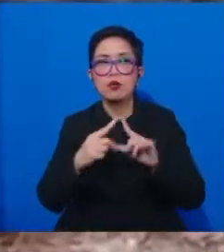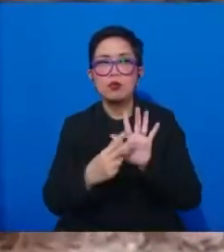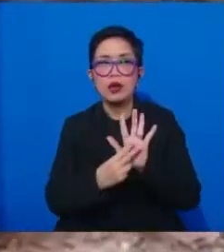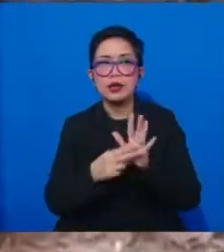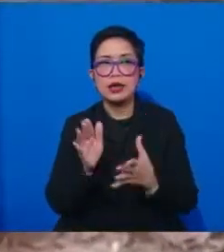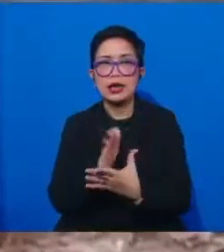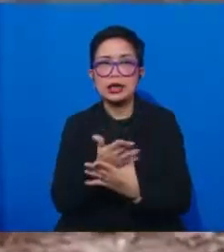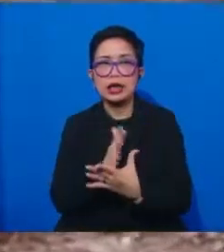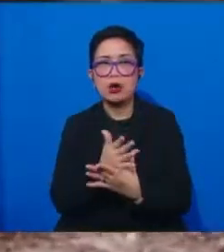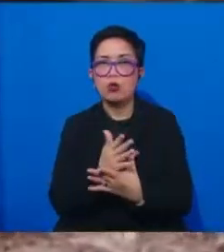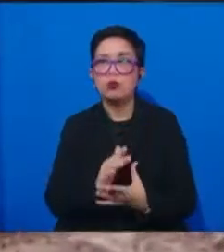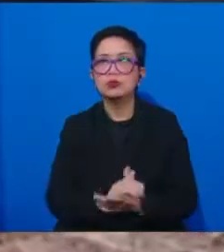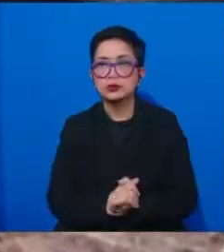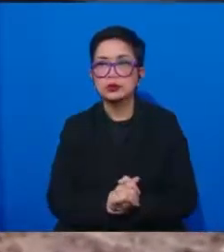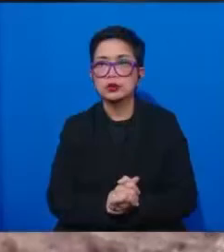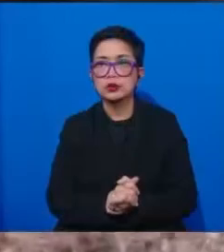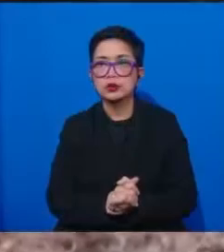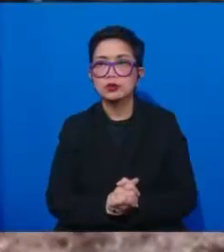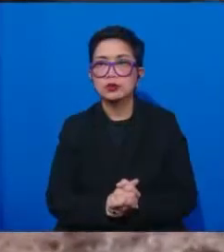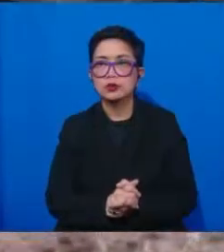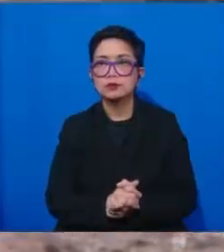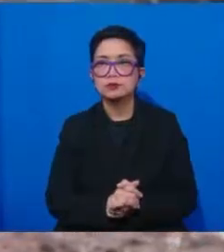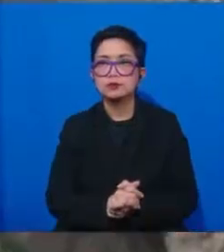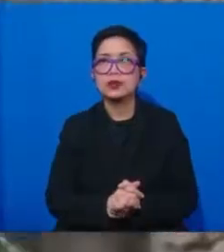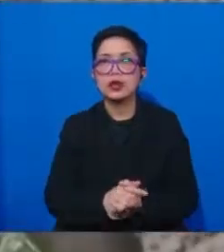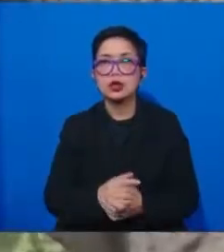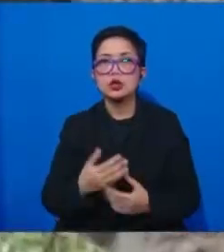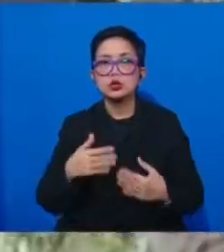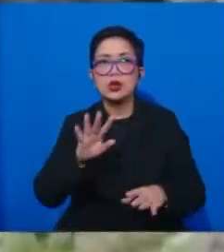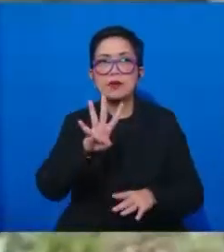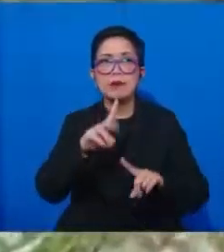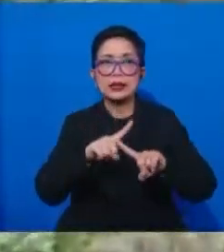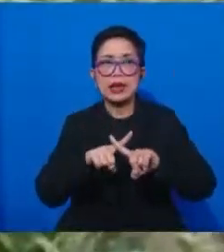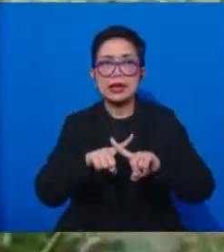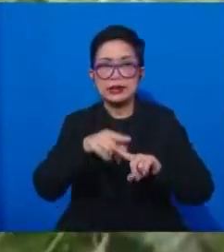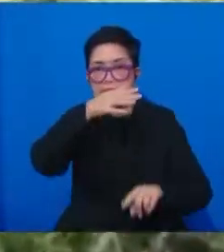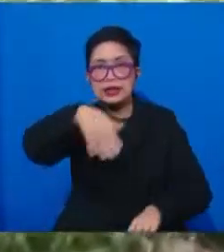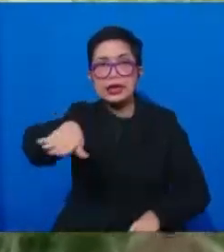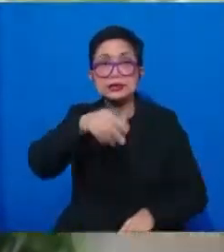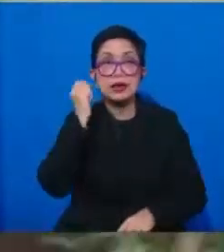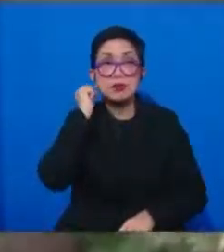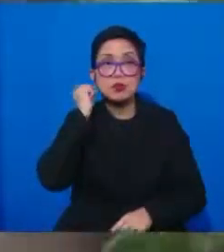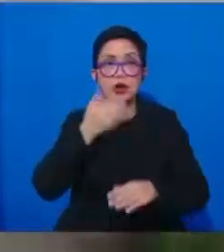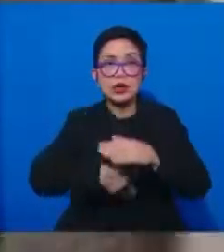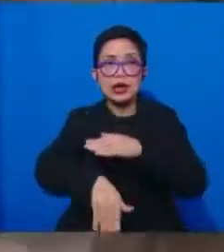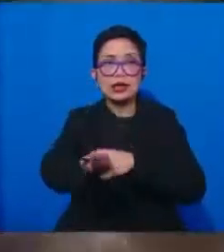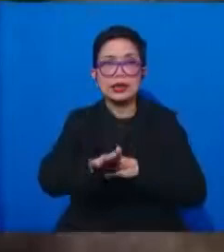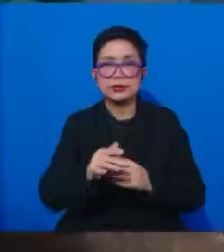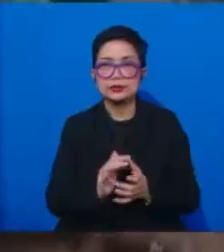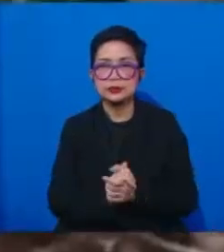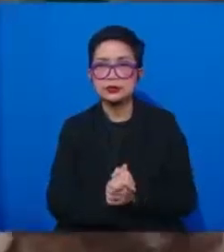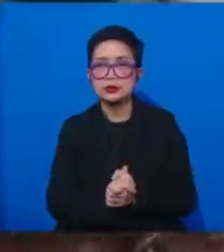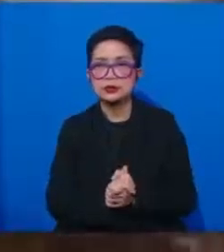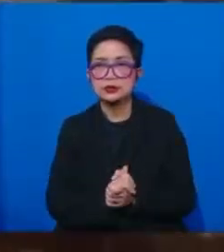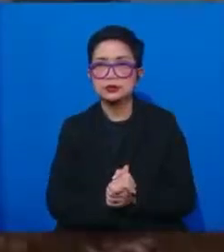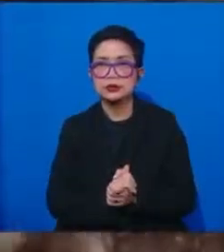keempat bagi gajah berusia 41 tahun ini. Dan total kini Taman Nasional Tesonilo